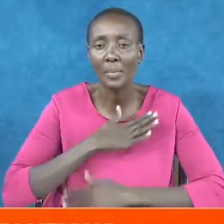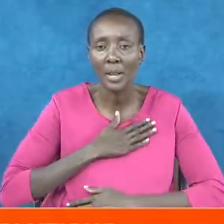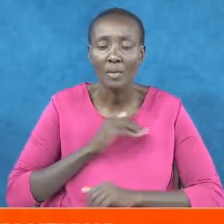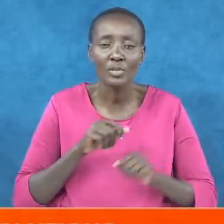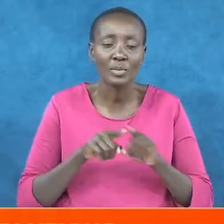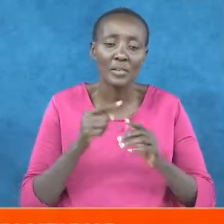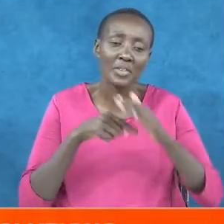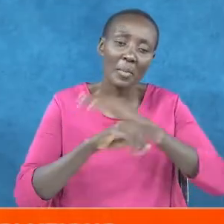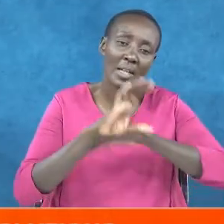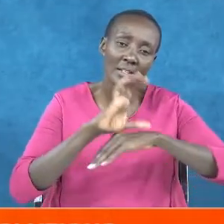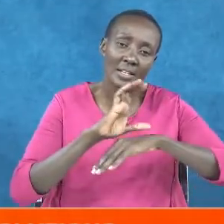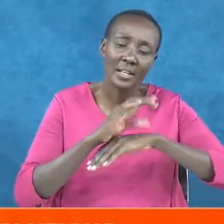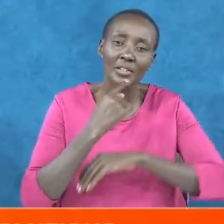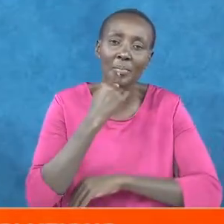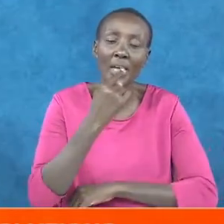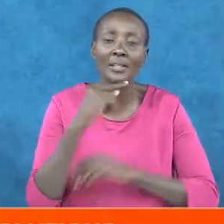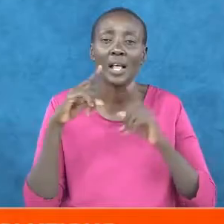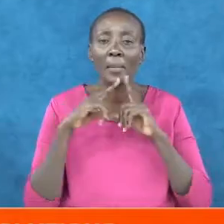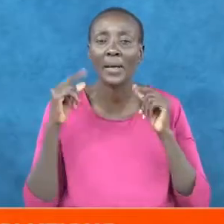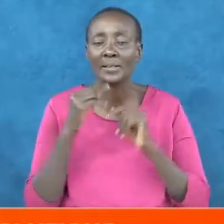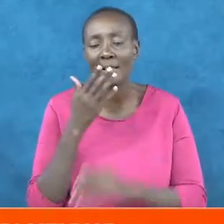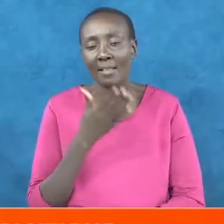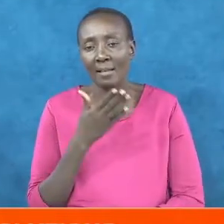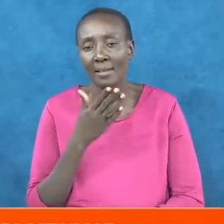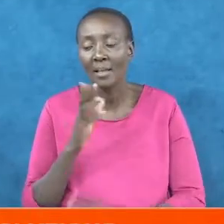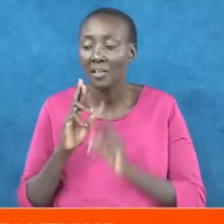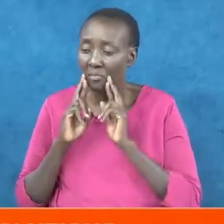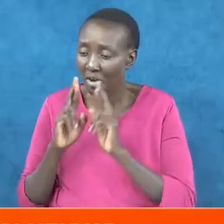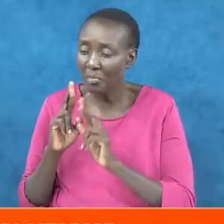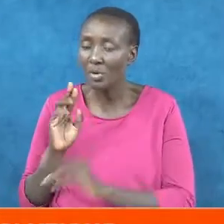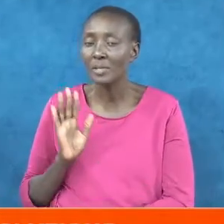church nieleze mchungaji. Nina report.